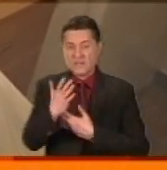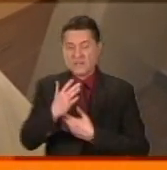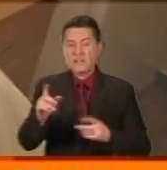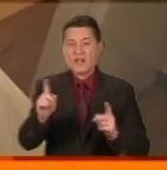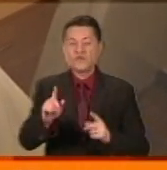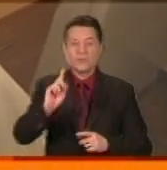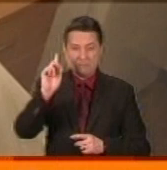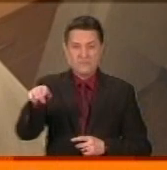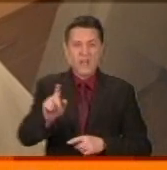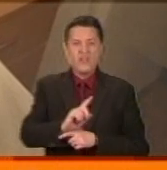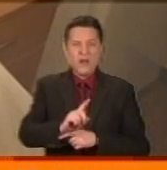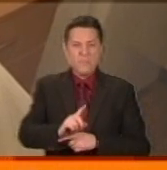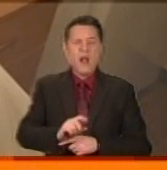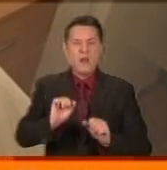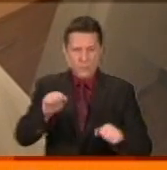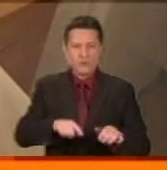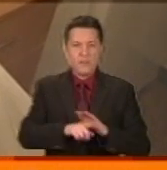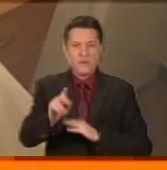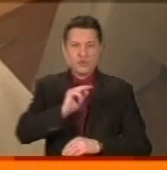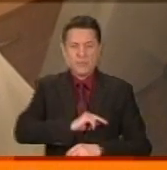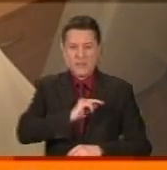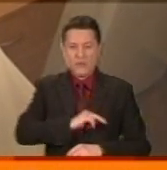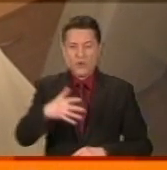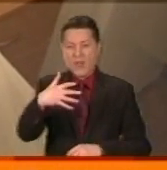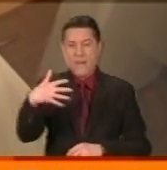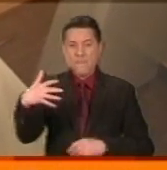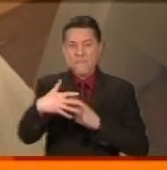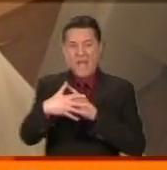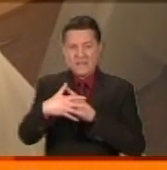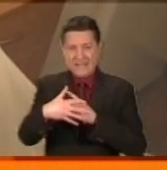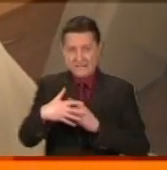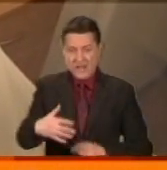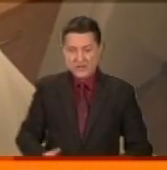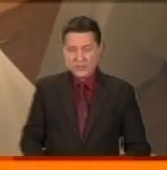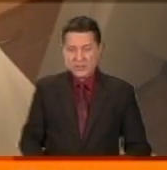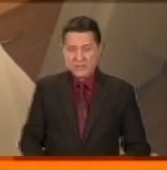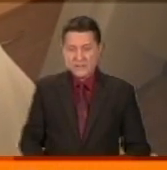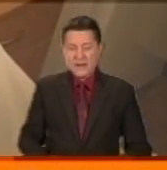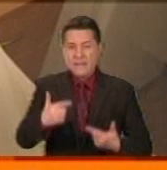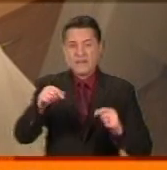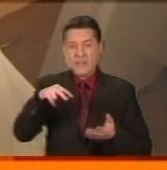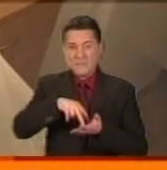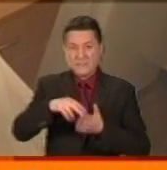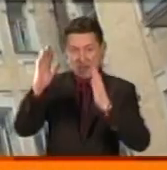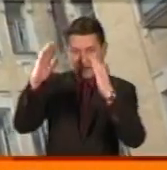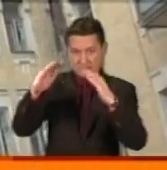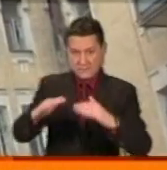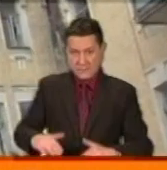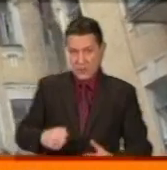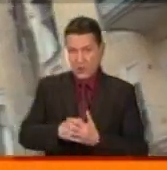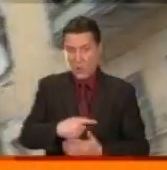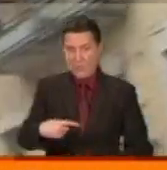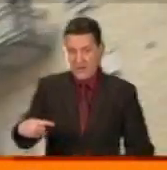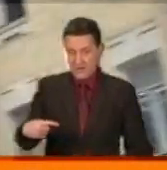нормально Все можете приступать работать п'ятий етаж за получается де Ми стояли воно почало донизу всіх у